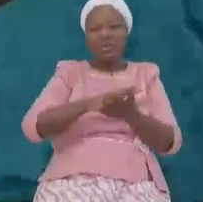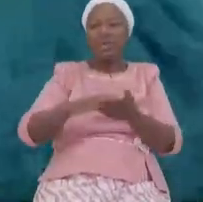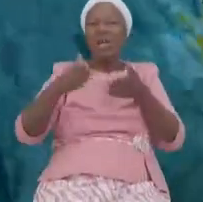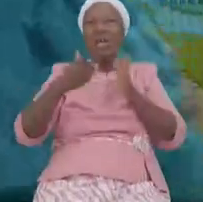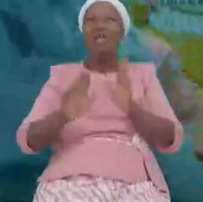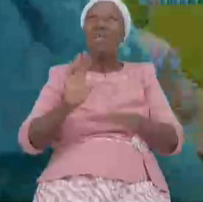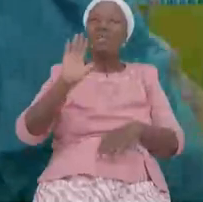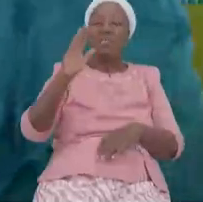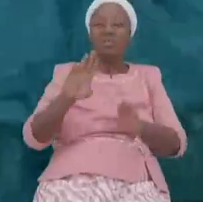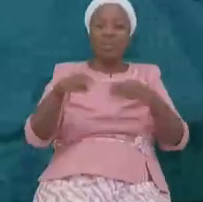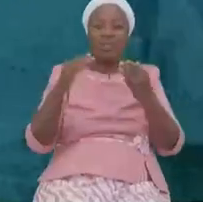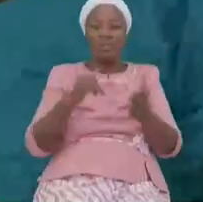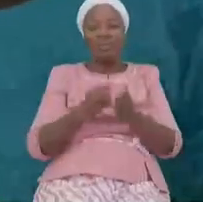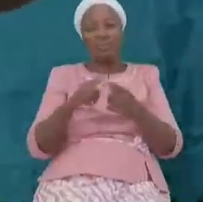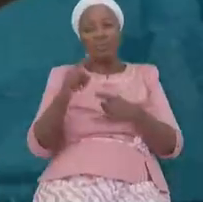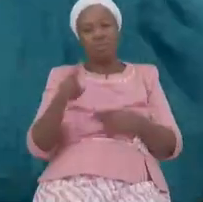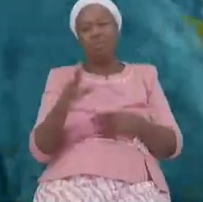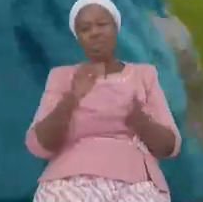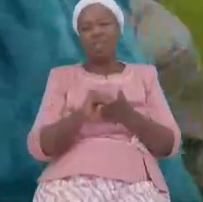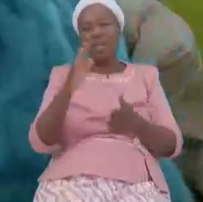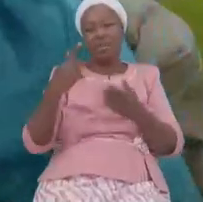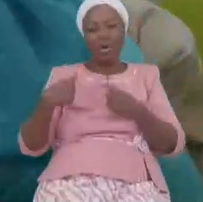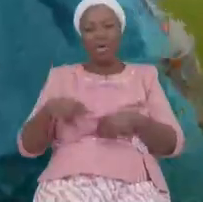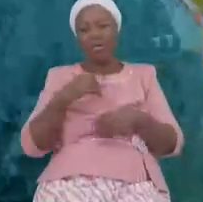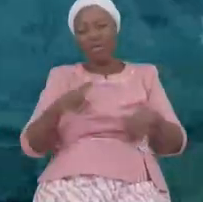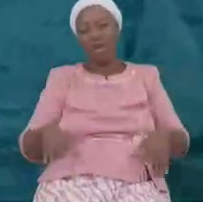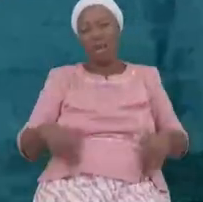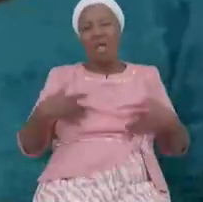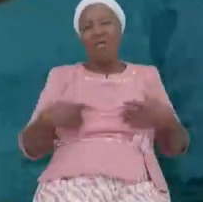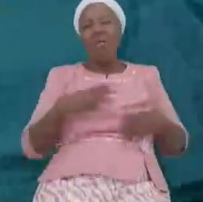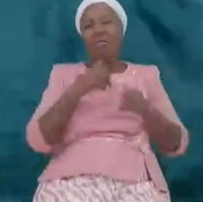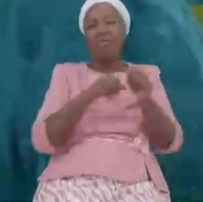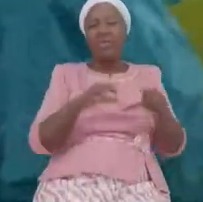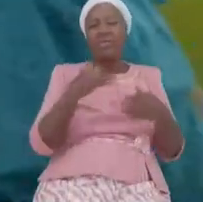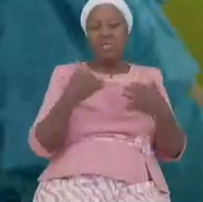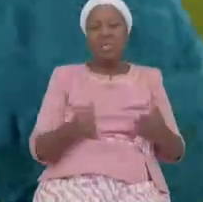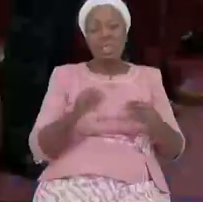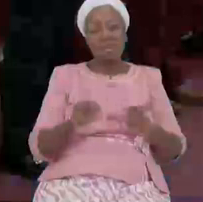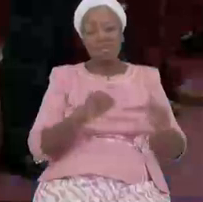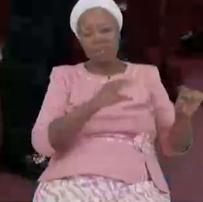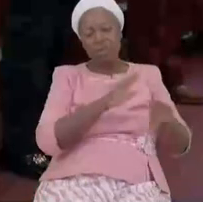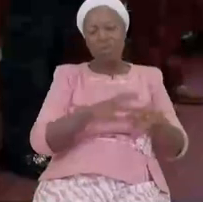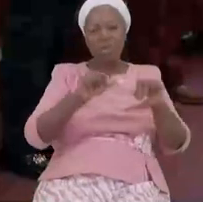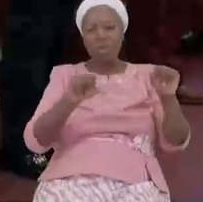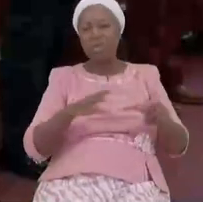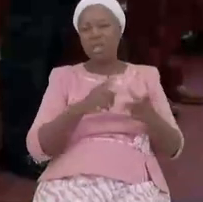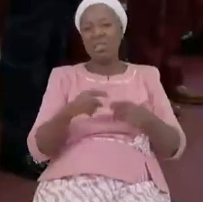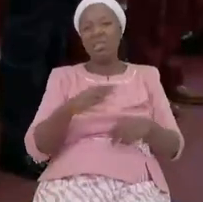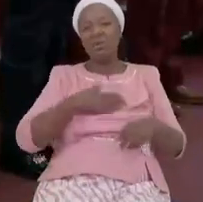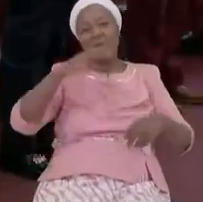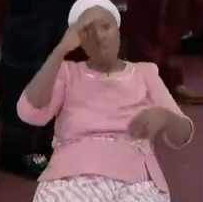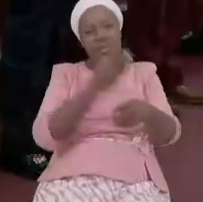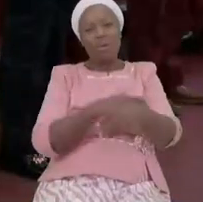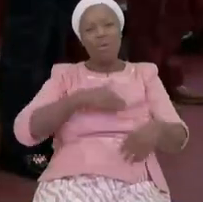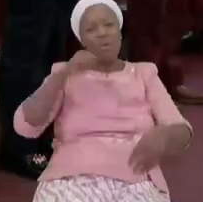la donne, pour que ton cœur, ta vie, que tout est maintenant abandonné sur l'autel. Mon fils, ma fille, donne-moi ton